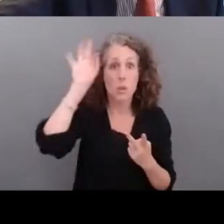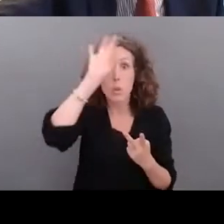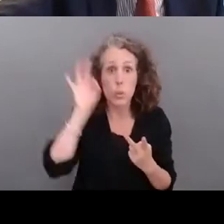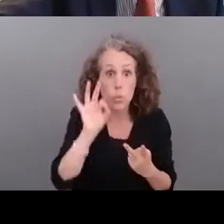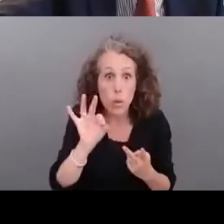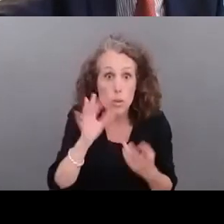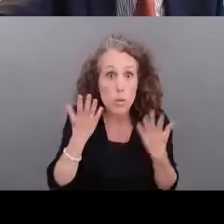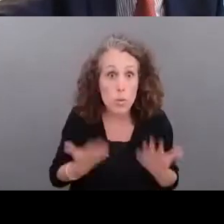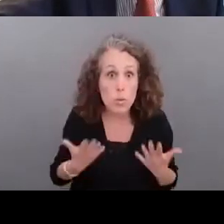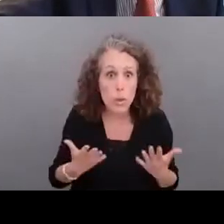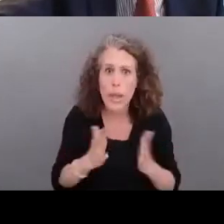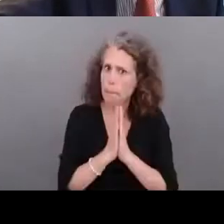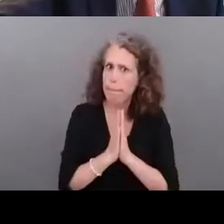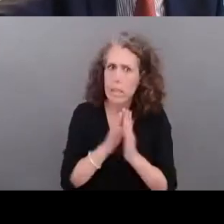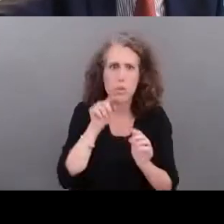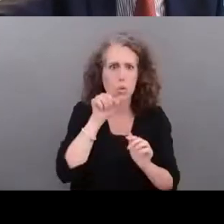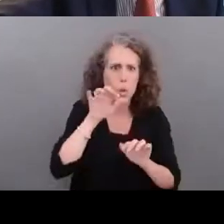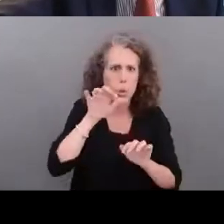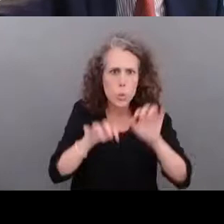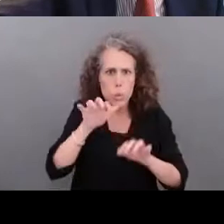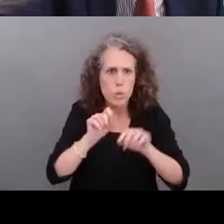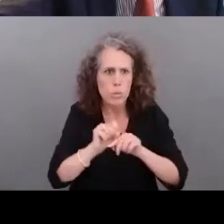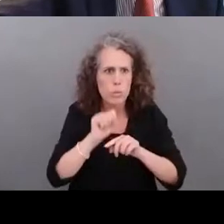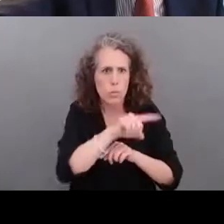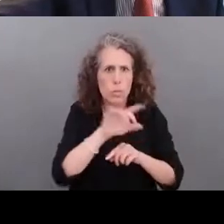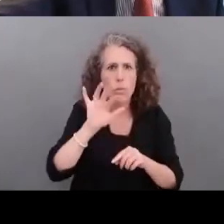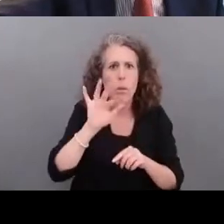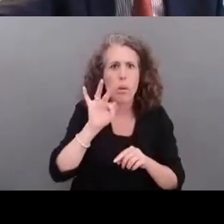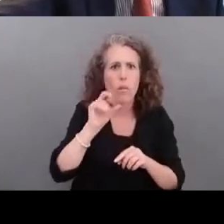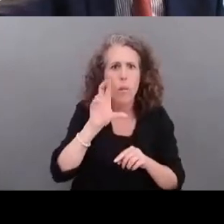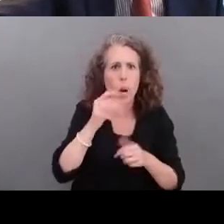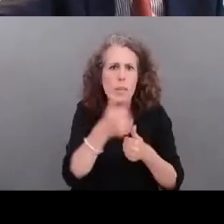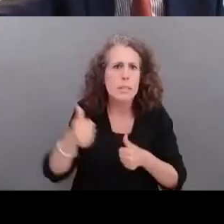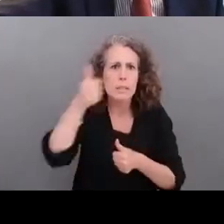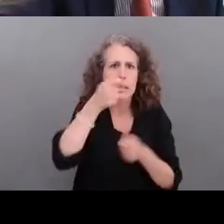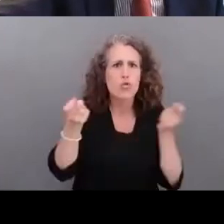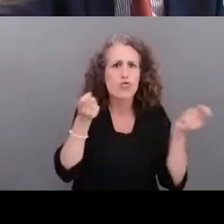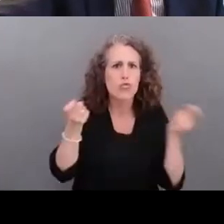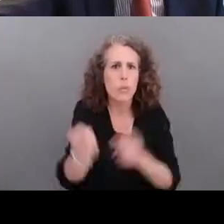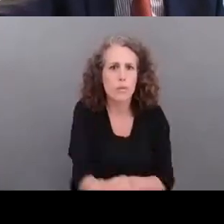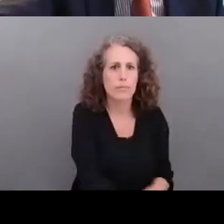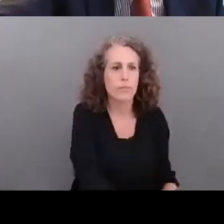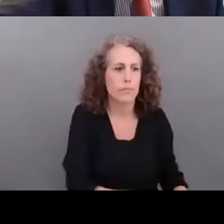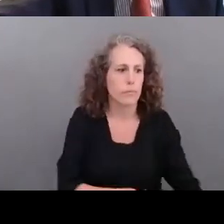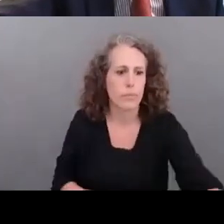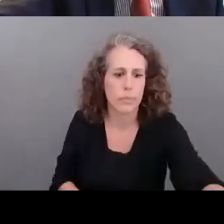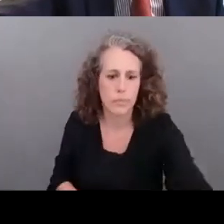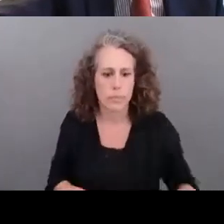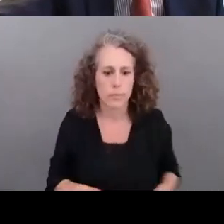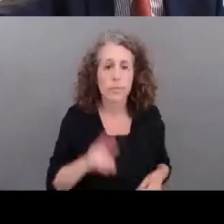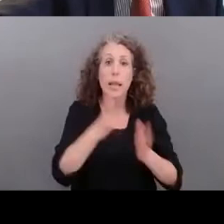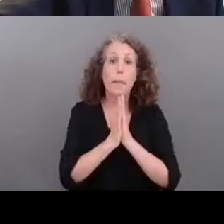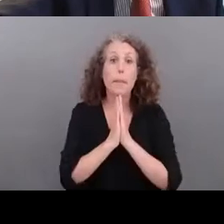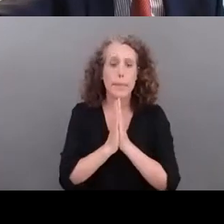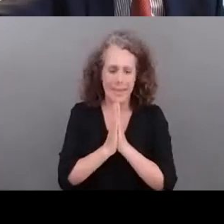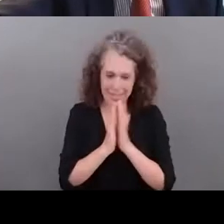pendant le forum, n'hésitez surtout pas à écrire aux administrateurs du